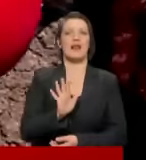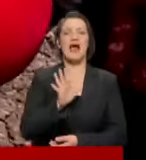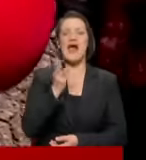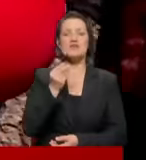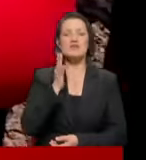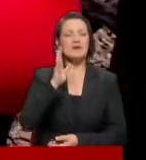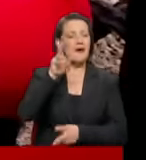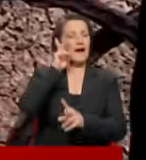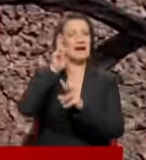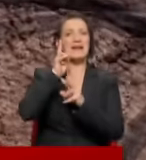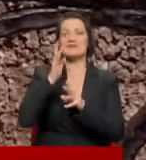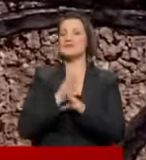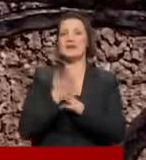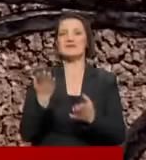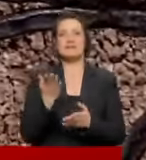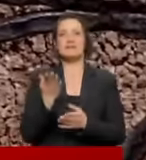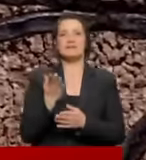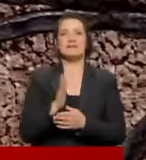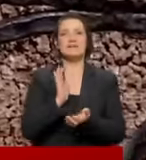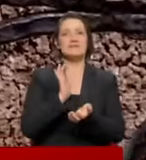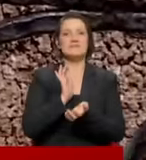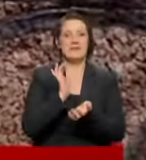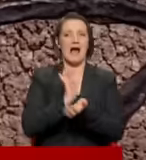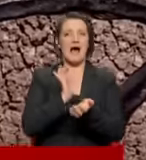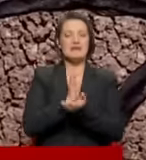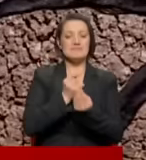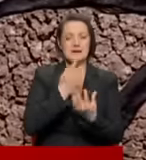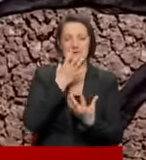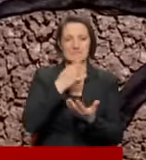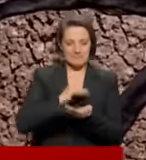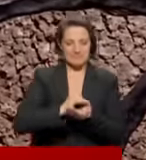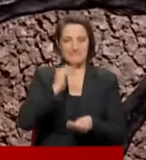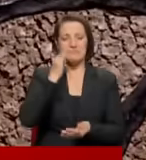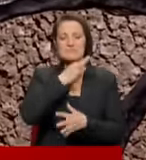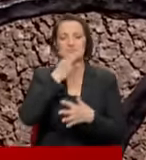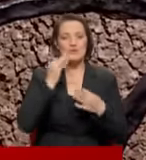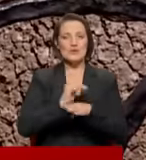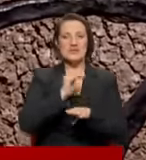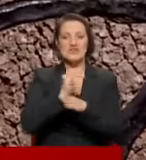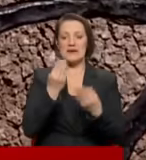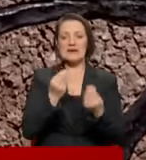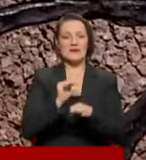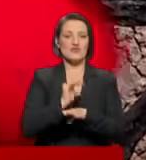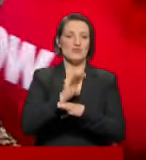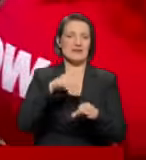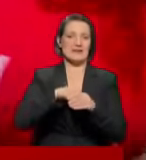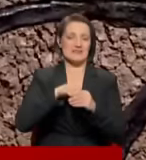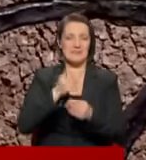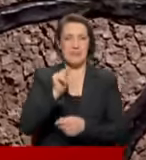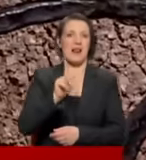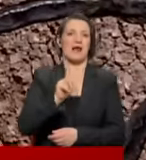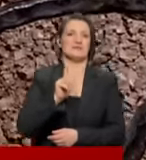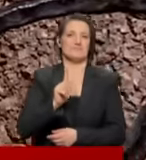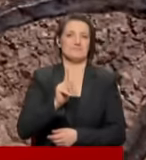En çok hayal ettiğin şey ne? Aileme para kazandırmak. Mutlu yaşamak için, iyi yaşamak için. Para